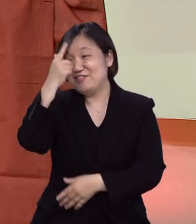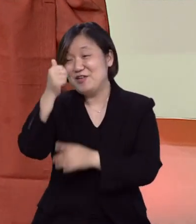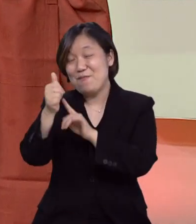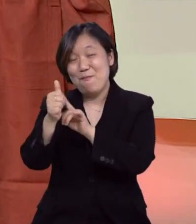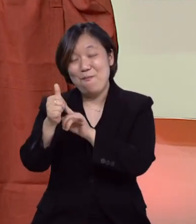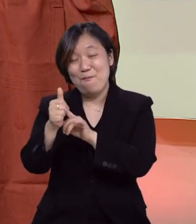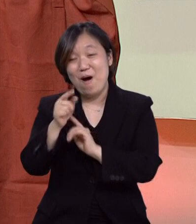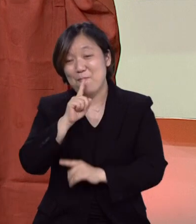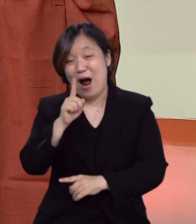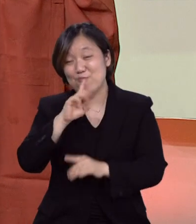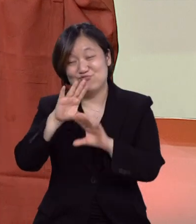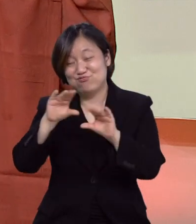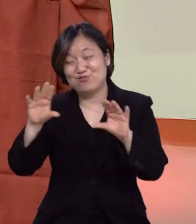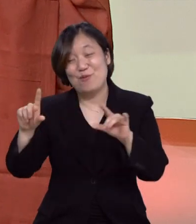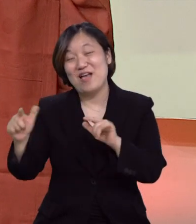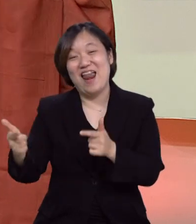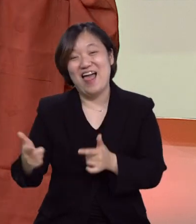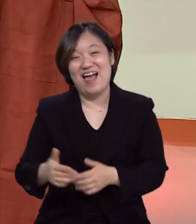자비롭고